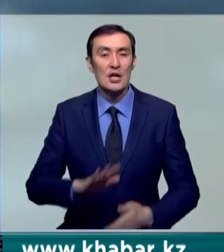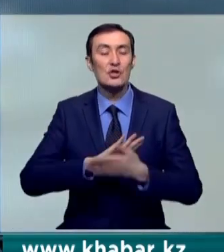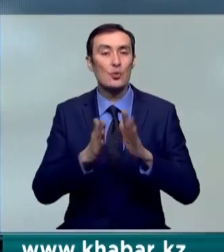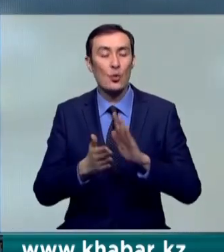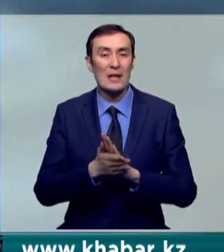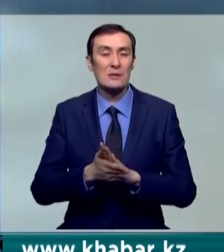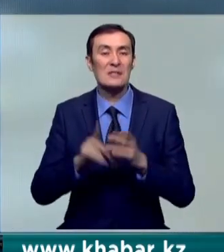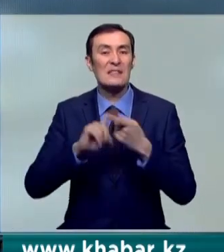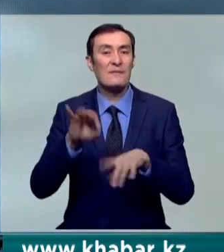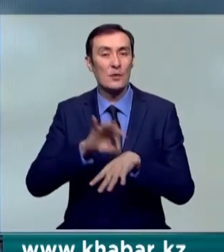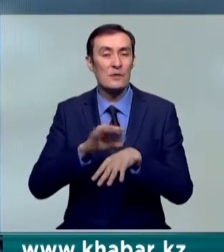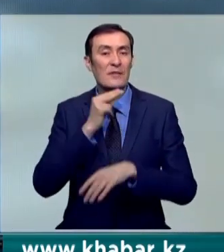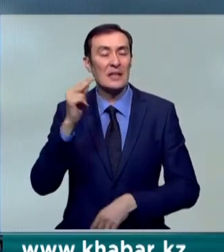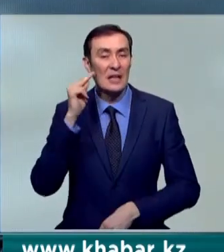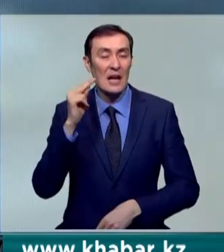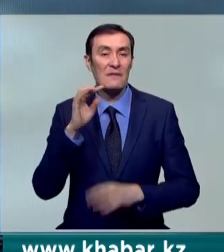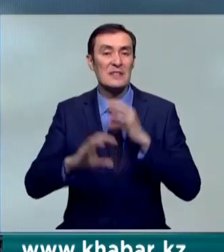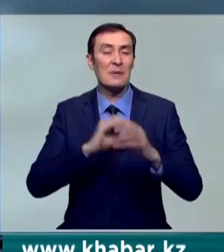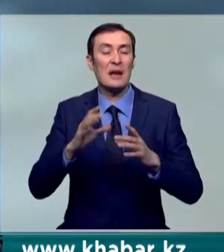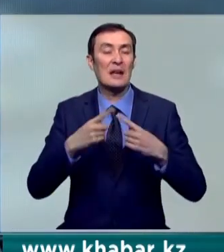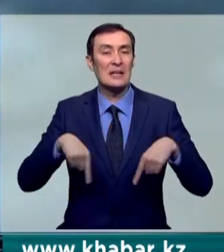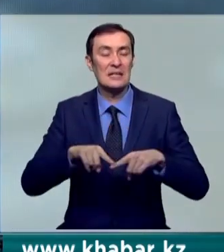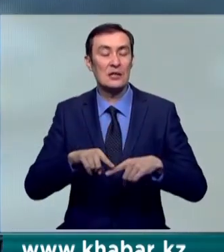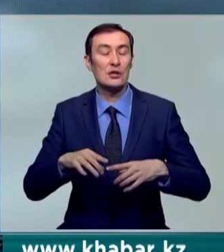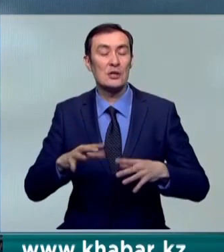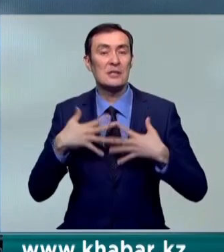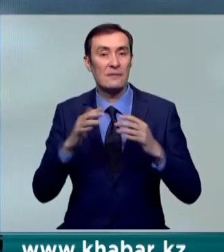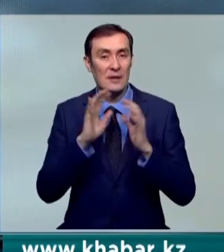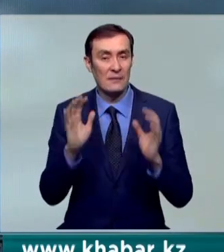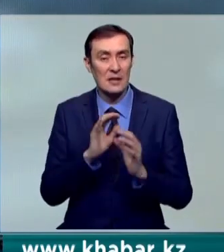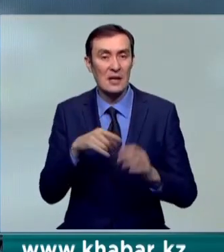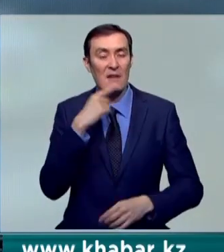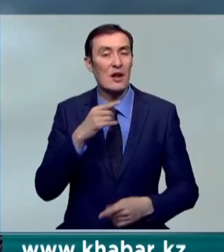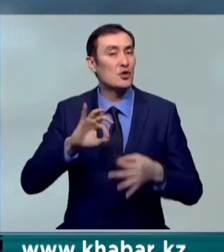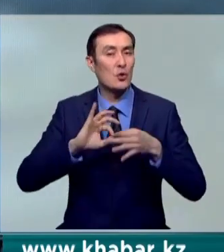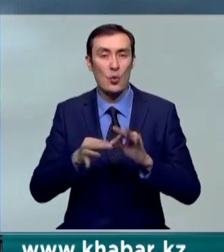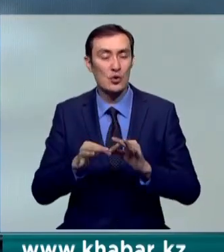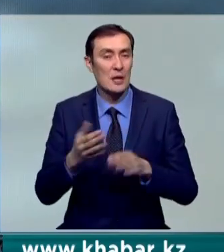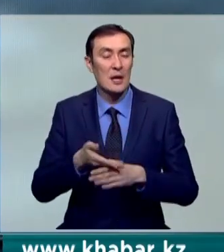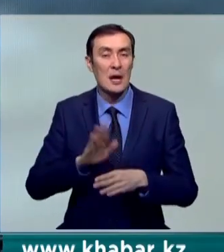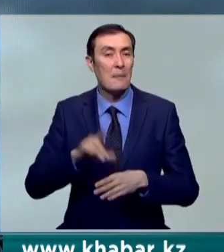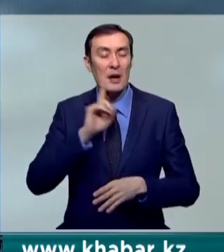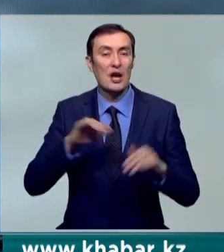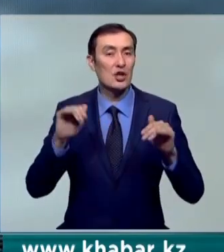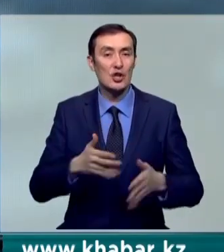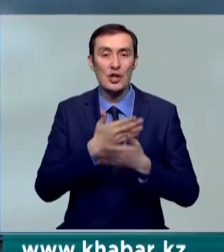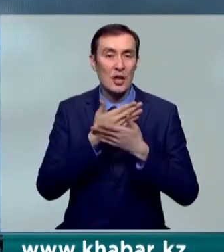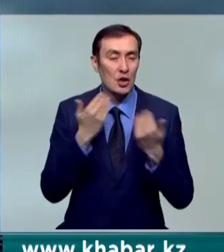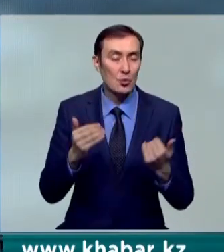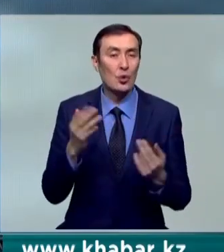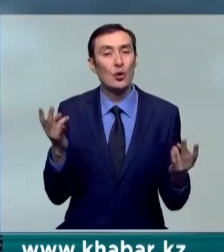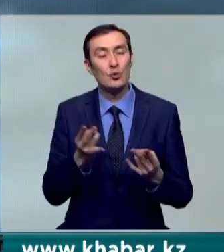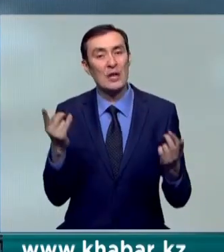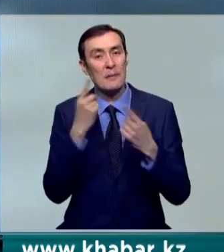Ситуация с коронавирусом в Китае ВОЗ назвали сложной. Во Всемирной организации здравоохранения пока не приняли решение о том, нужно